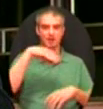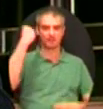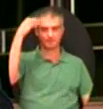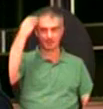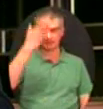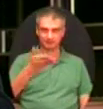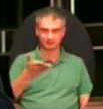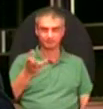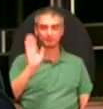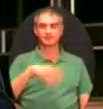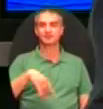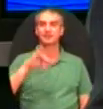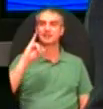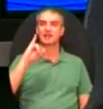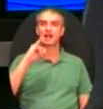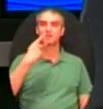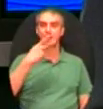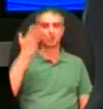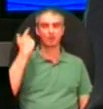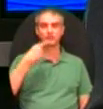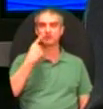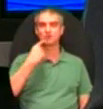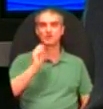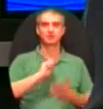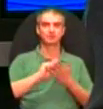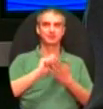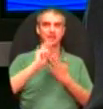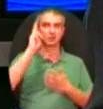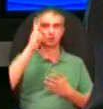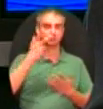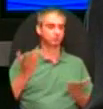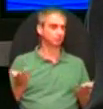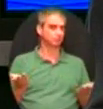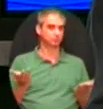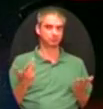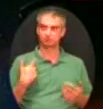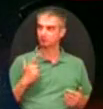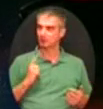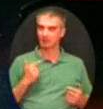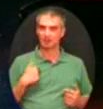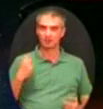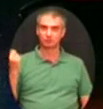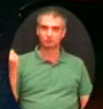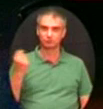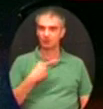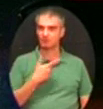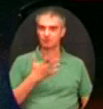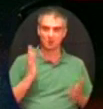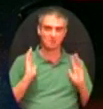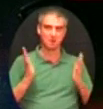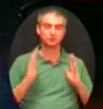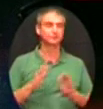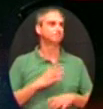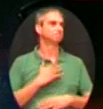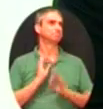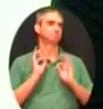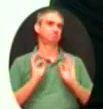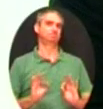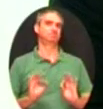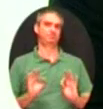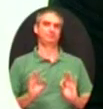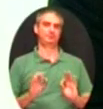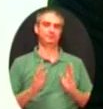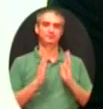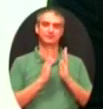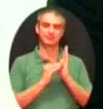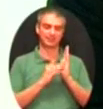לך, ויגאל פלמור, לשעבר דובר משרד החוץ. יניר, מחכה כן. לנו שבוע משהו. לגמרי, לחלוטין.